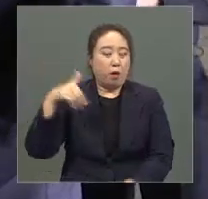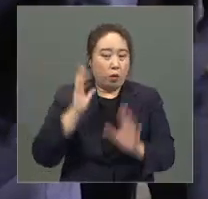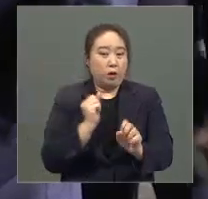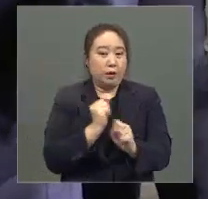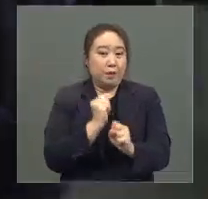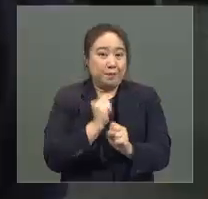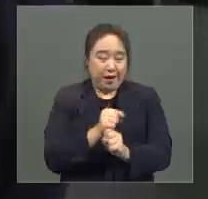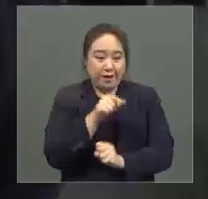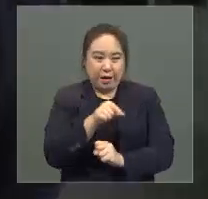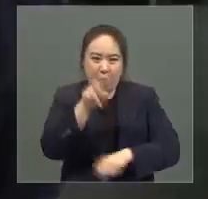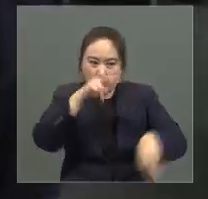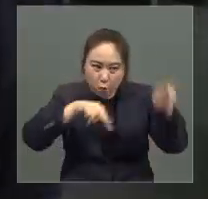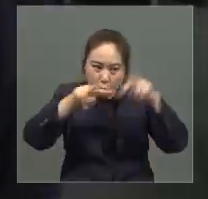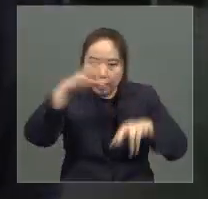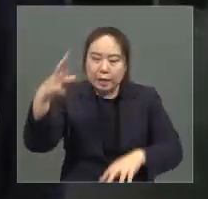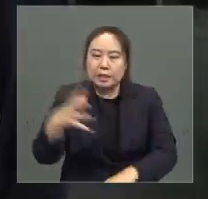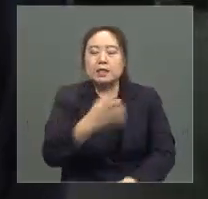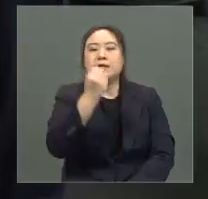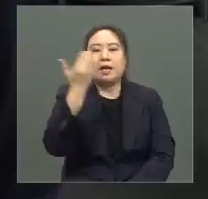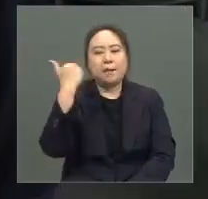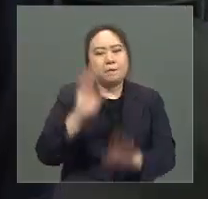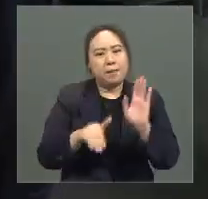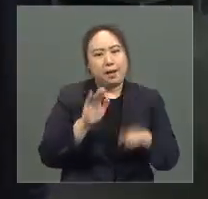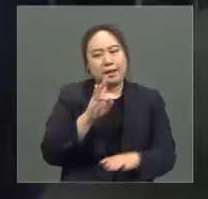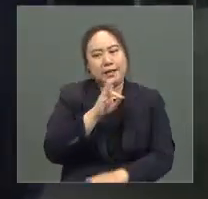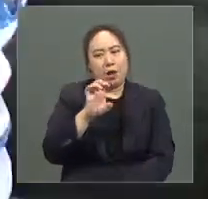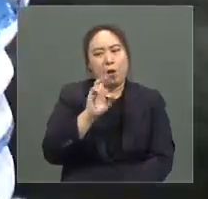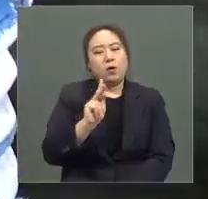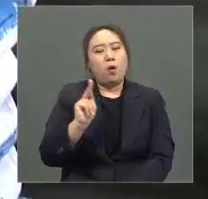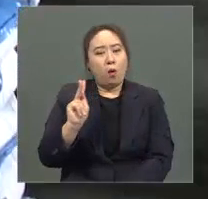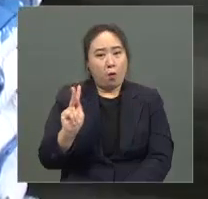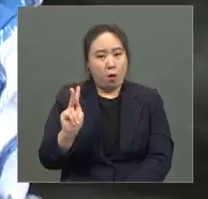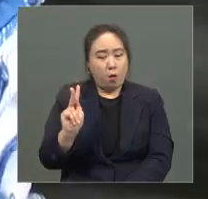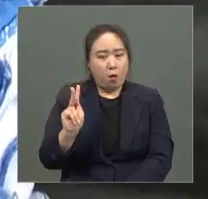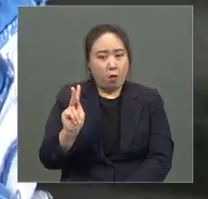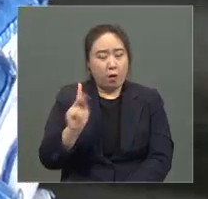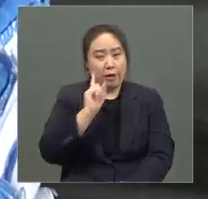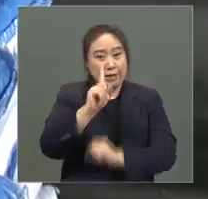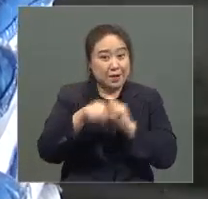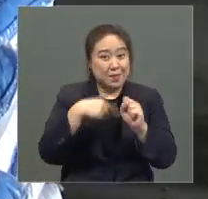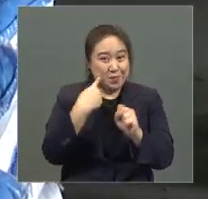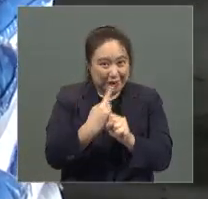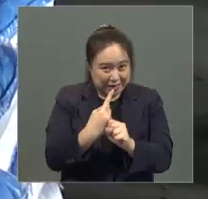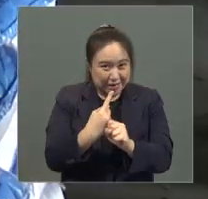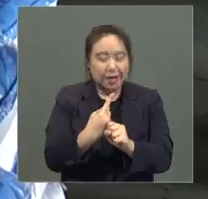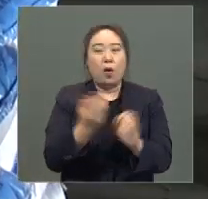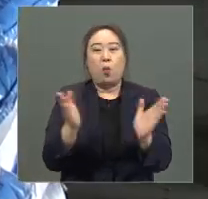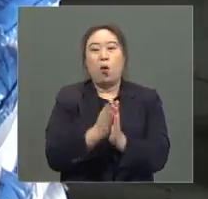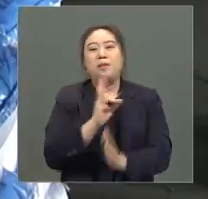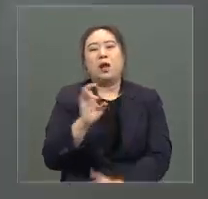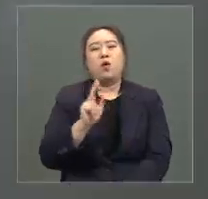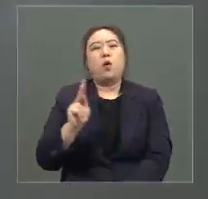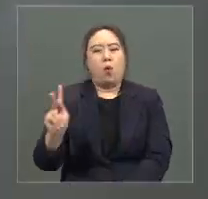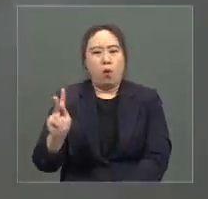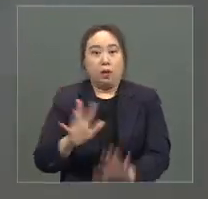เจ้าหน้าที่สามารถตรวจยึดเคตามีนได้ประมาณ 700กิโลกรัมต่อ 1ปีเท่านั้นนะคะแต่ว่าครั้ง